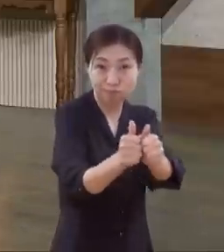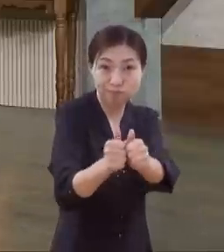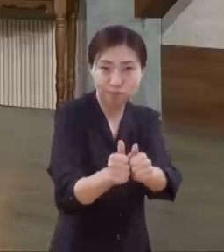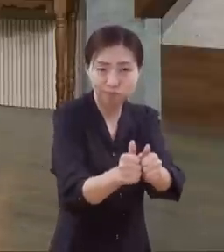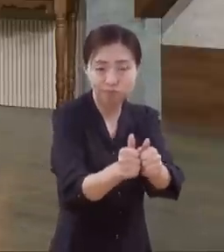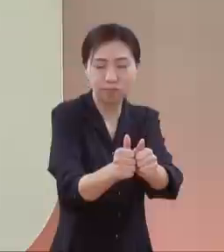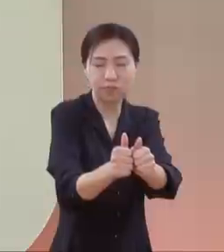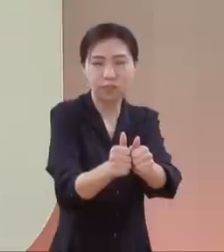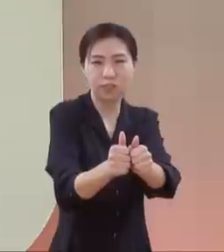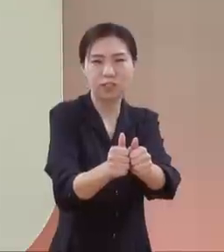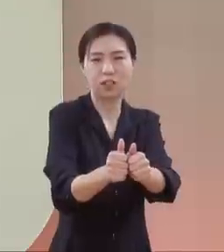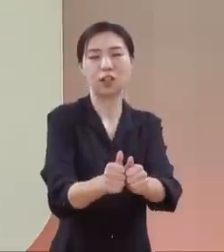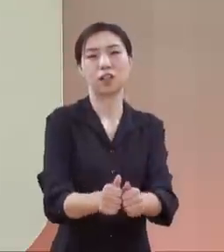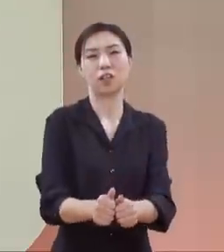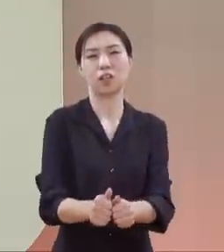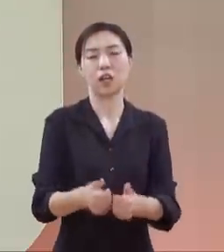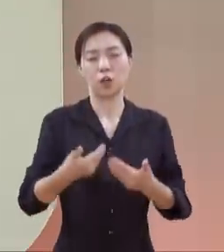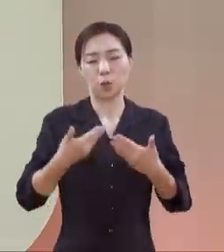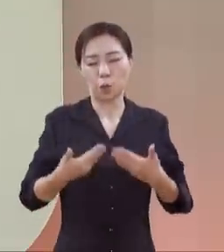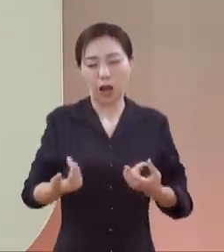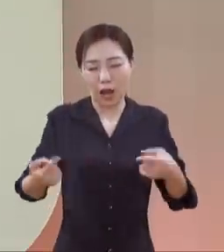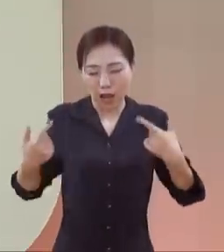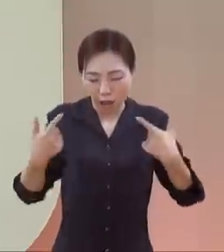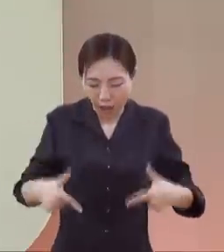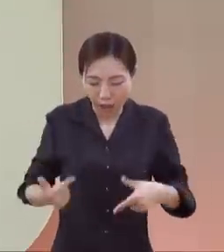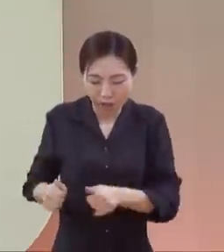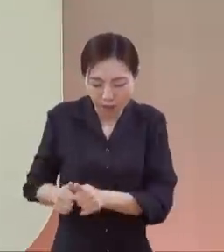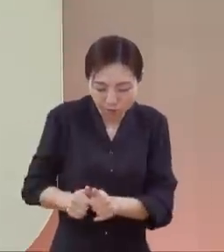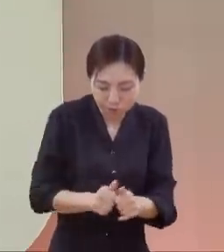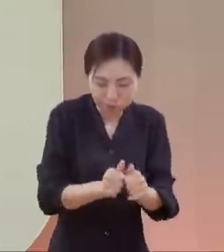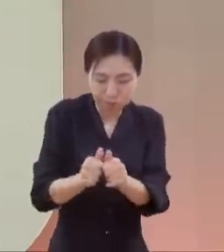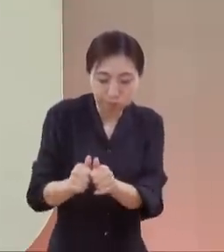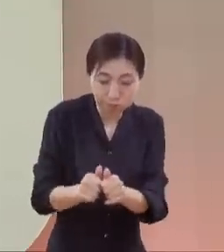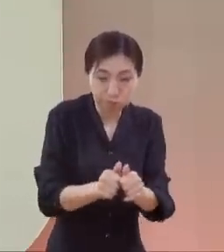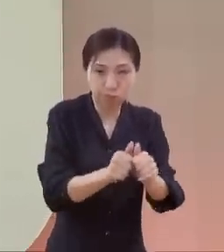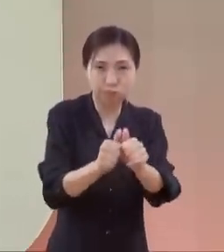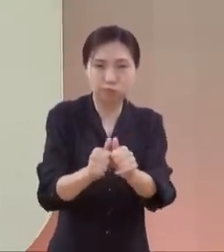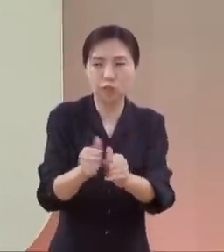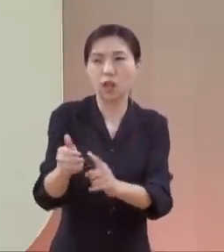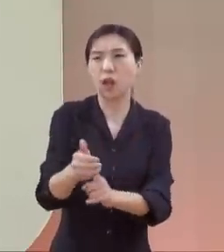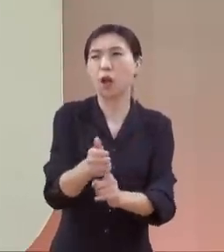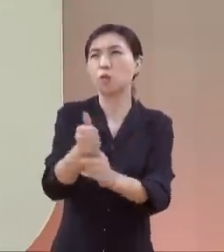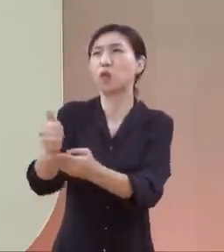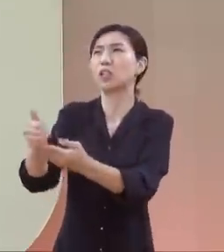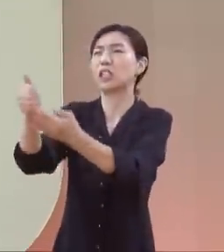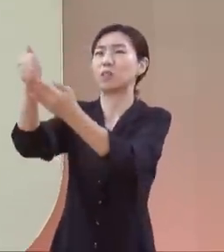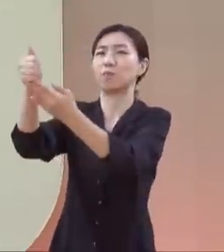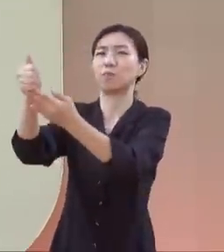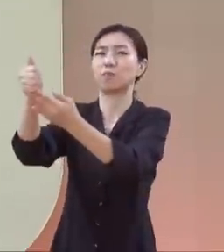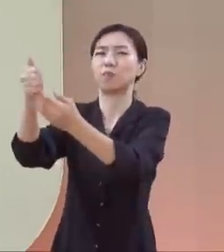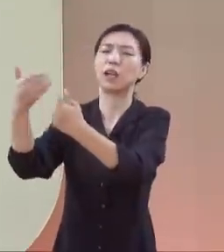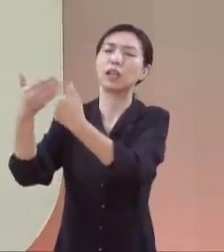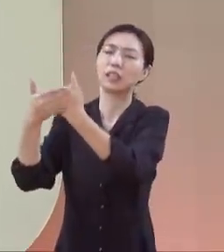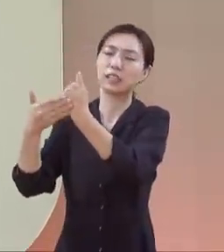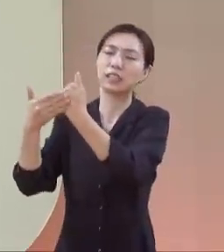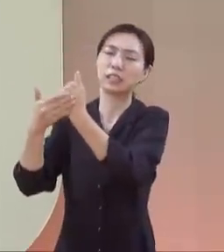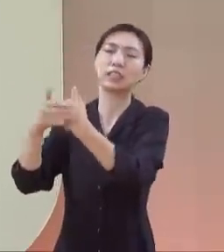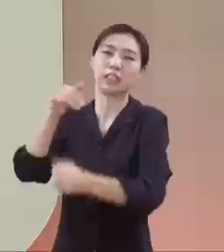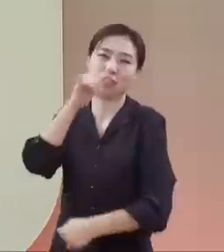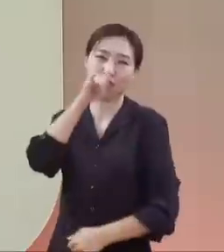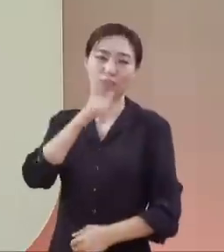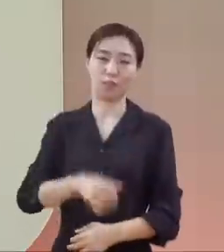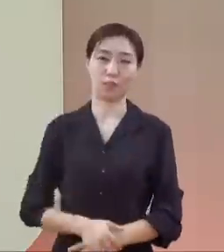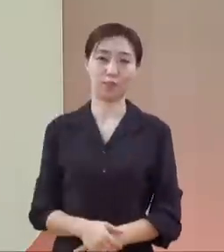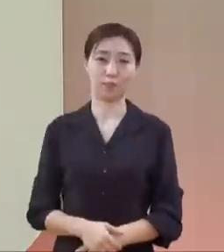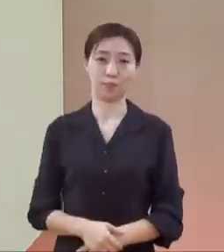같이 우리를 감싸주는 불보살님의 은혜가 있다 그 불보살님의 은혜를 우리가 바로 가피라고